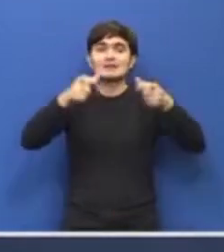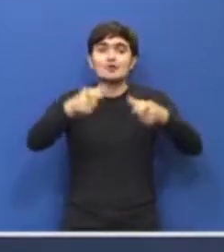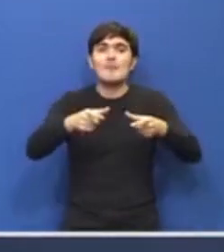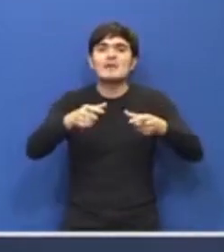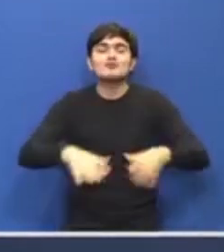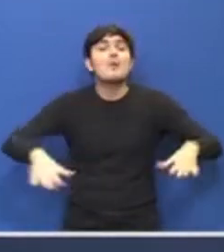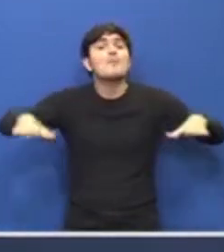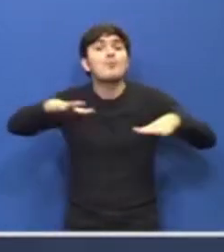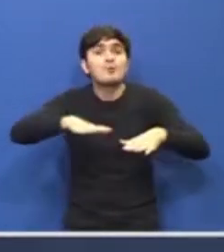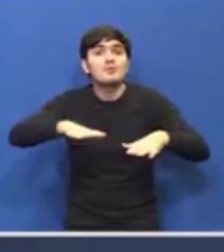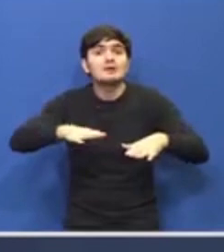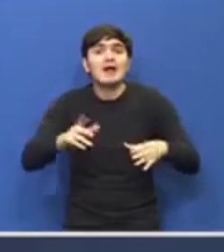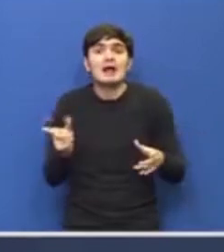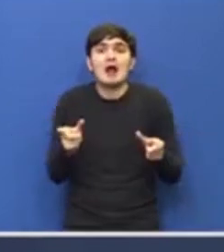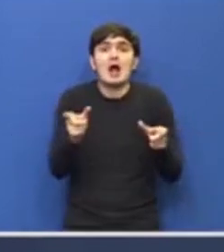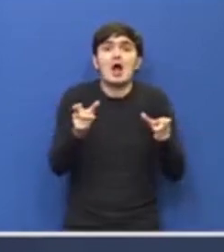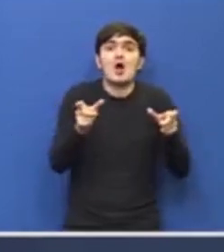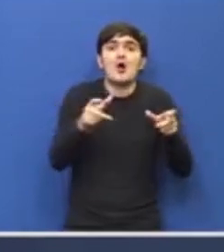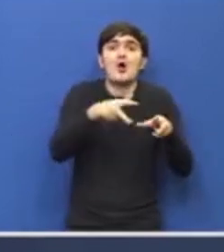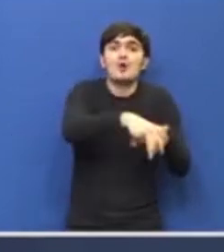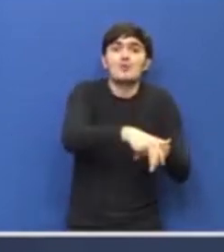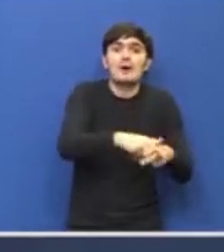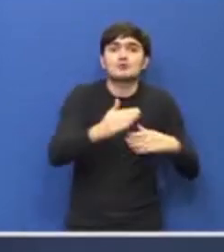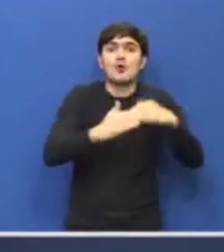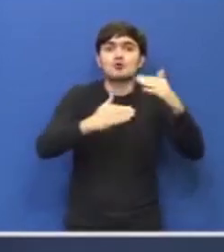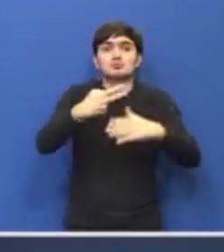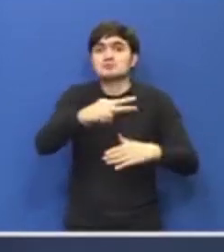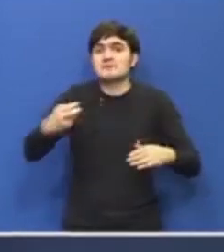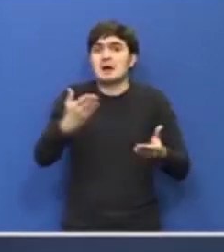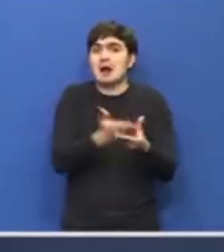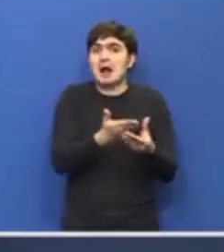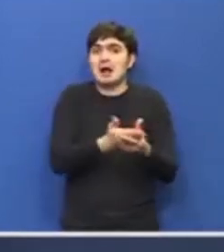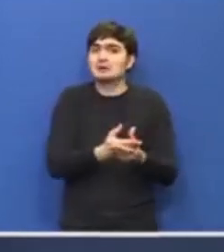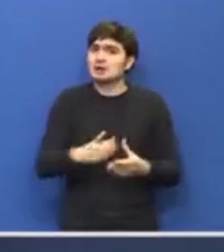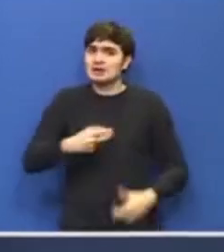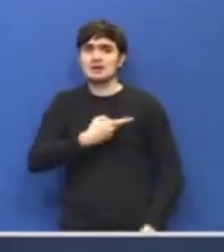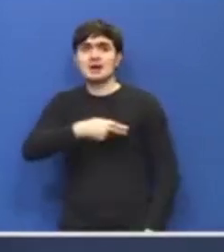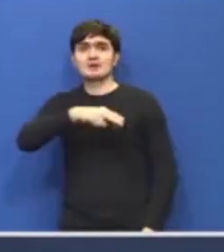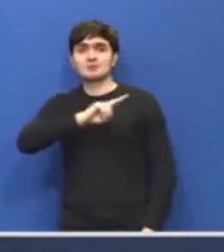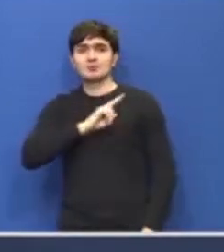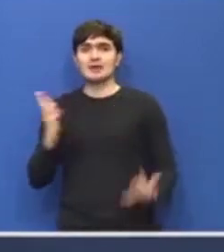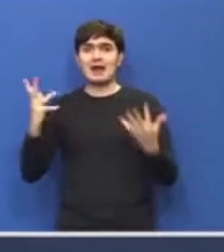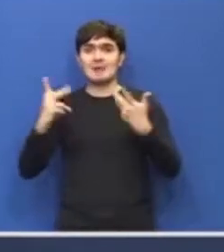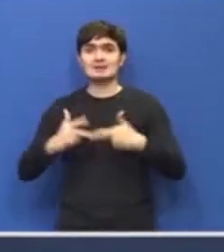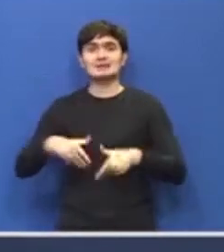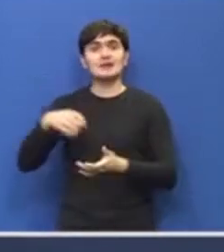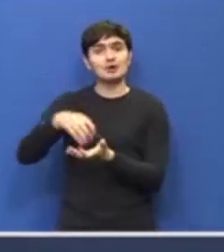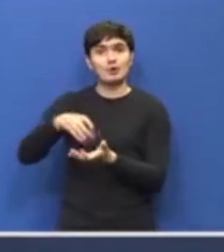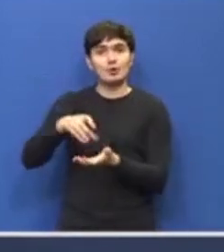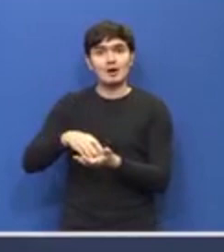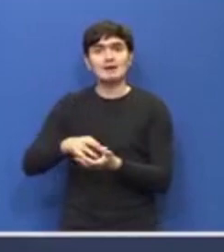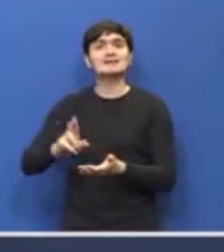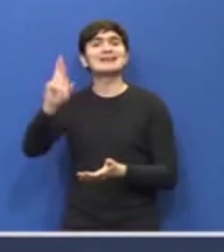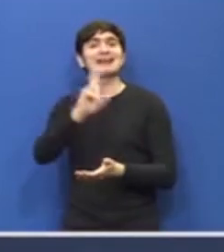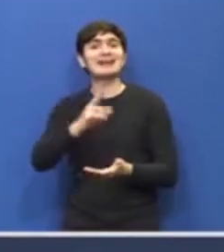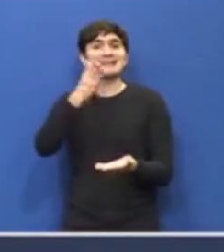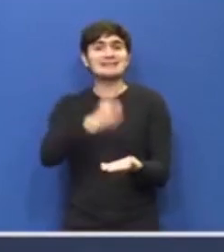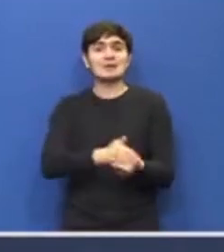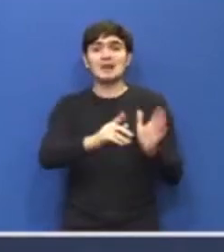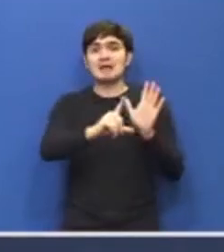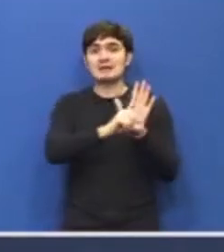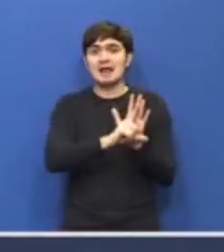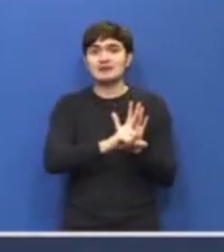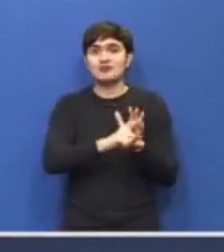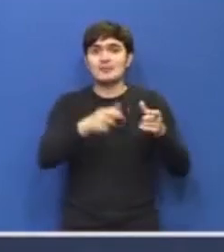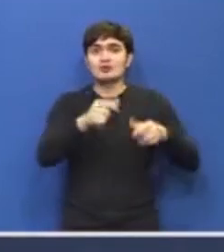de construcții fără acte și este în responsabilitatea administrațiilor locale să restabilească legea pe acest domeniu